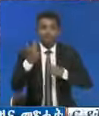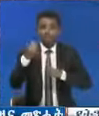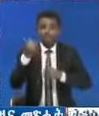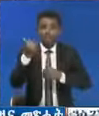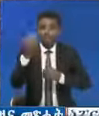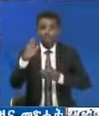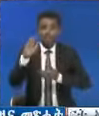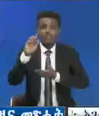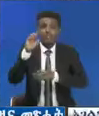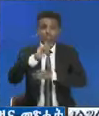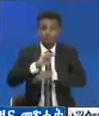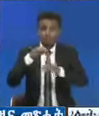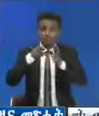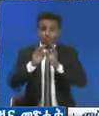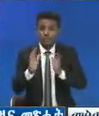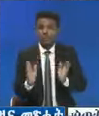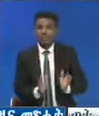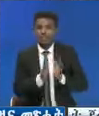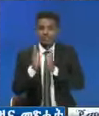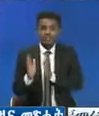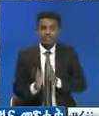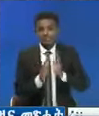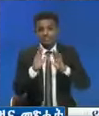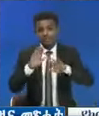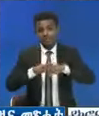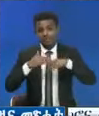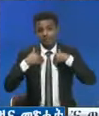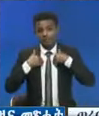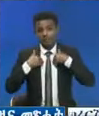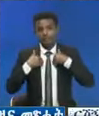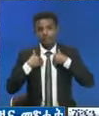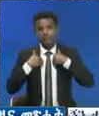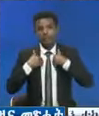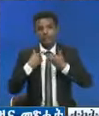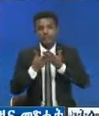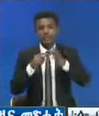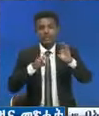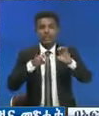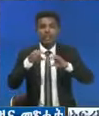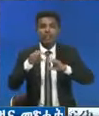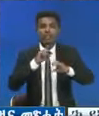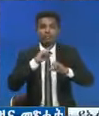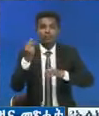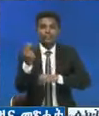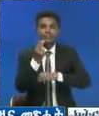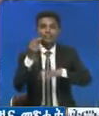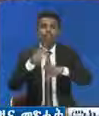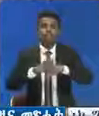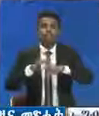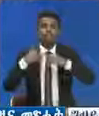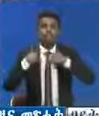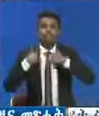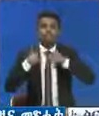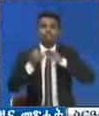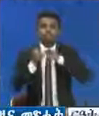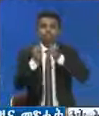አጣጣዋለሁ ዙሪያዋን ቀለበት እያበጀሁ ነው መሰራት። አሁን በአካል ማየት ይቻላል እሷ ላይ እንደዛ እያደረኩ ነው እየተጠቀምኩባት ያለው። በቃ